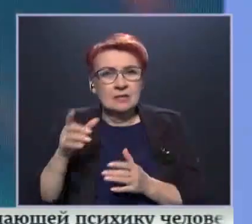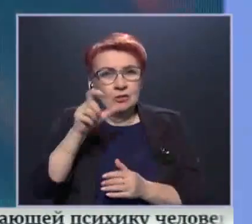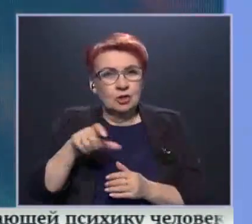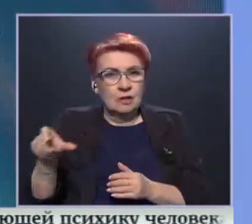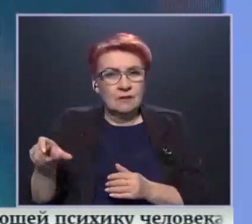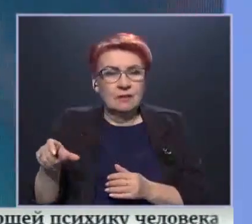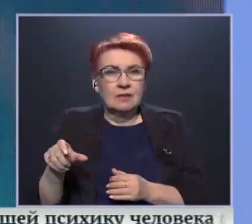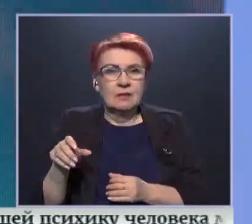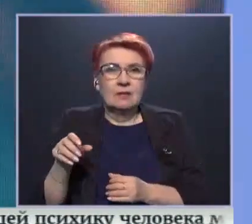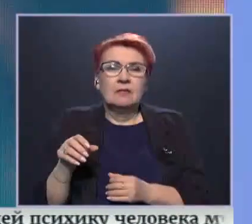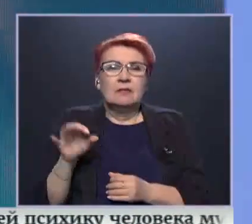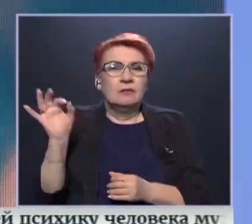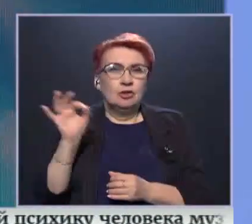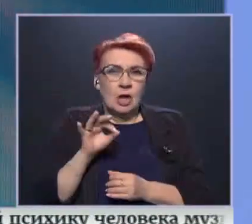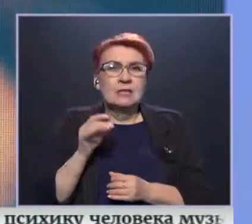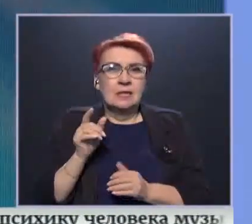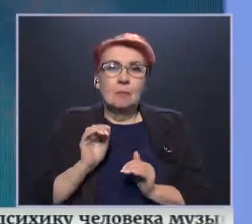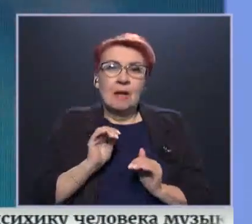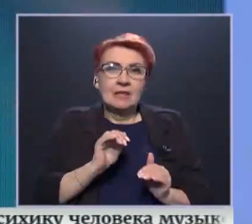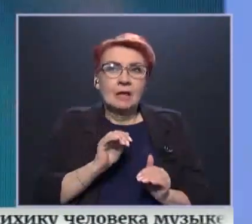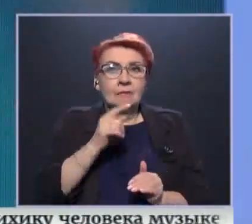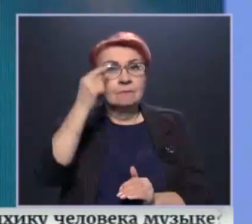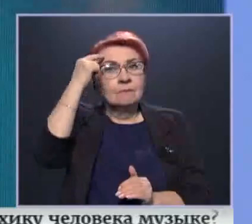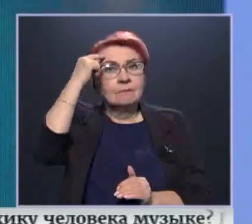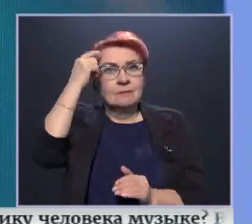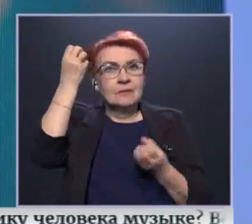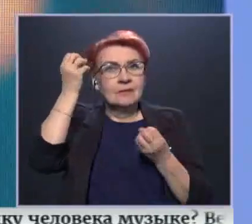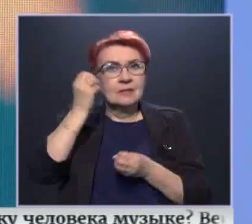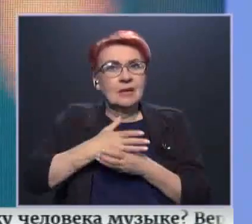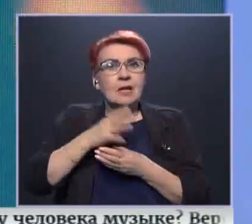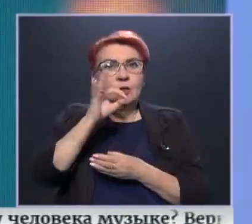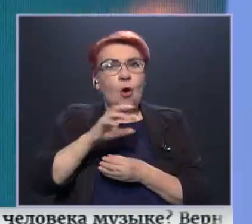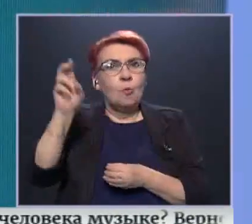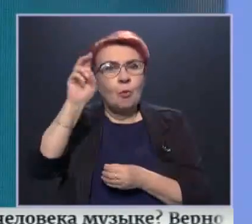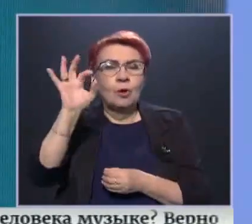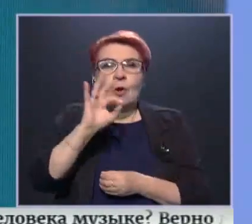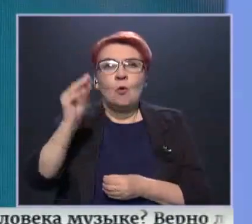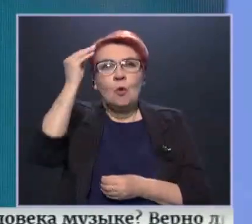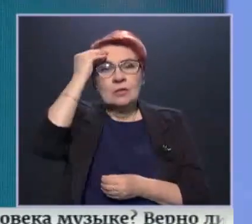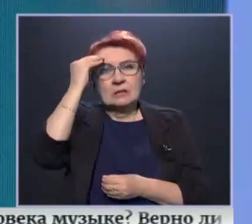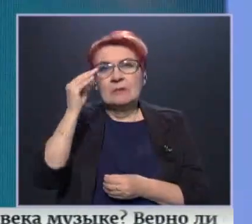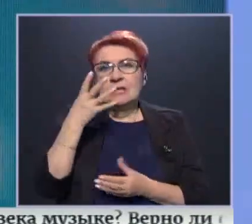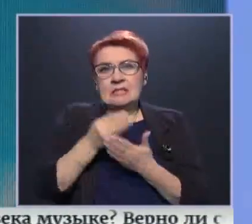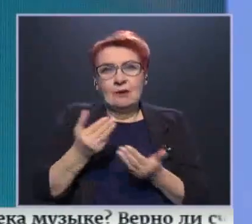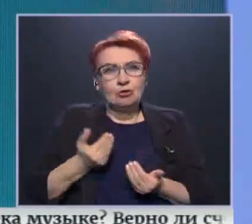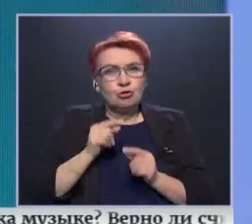его подталкивают как раз к размышлению о Боге, о смысле своей жизни, и как следствие, и размышлениям о